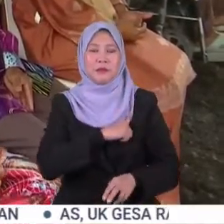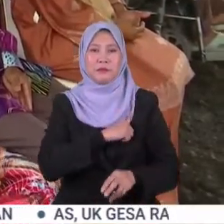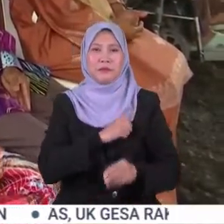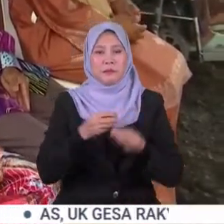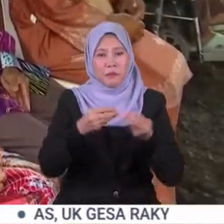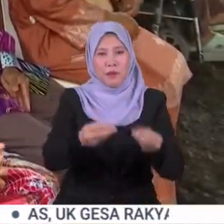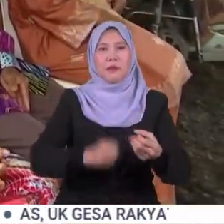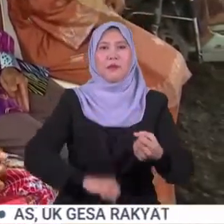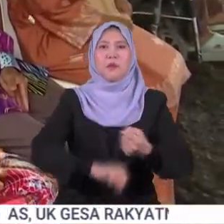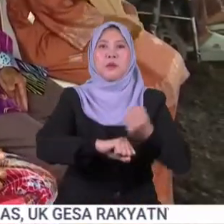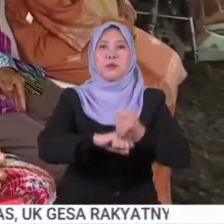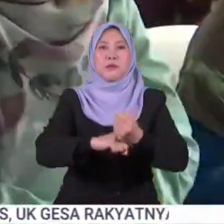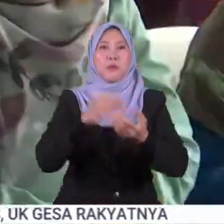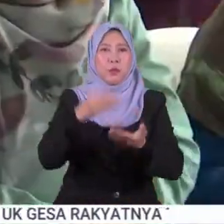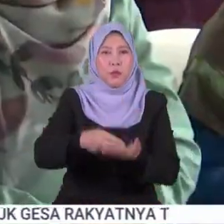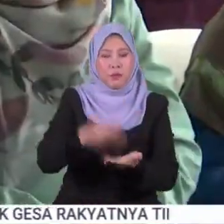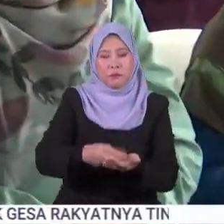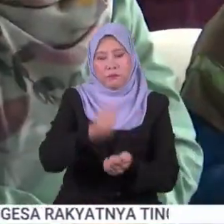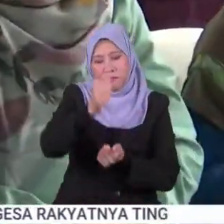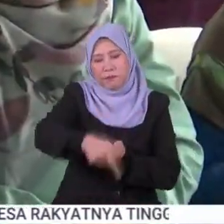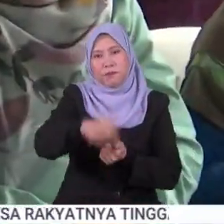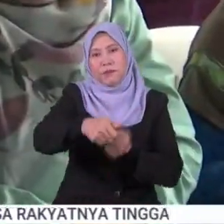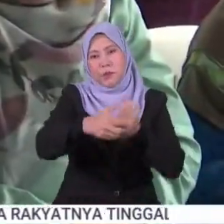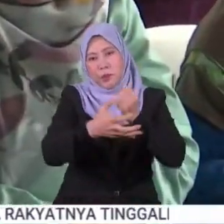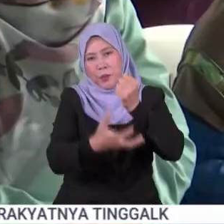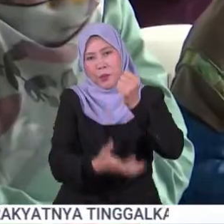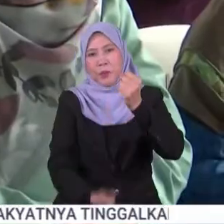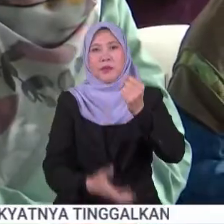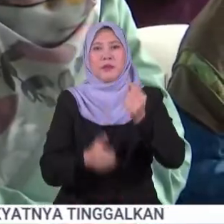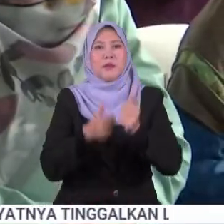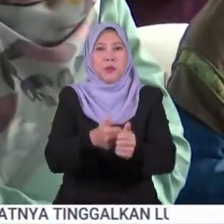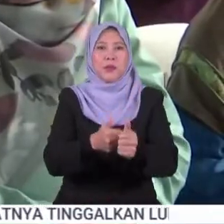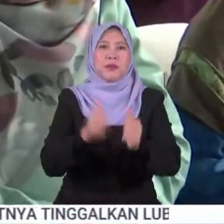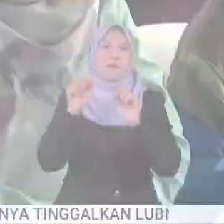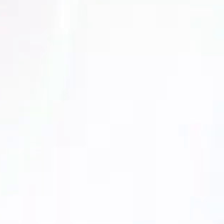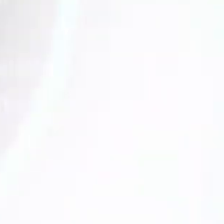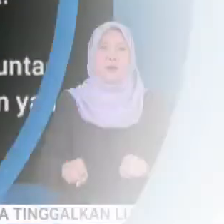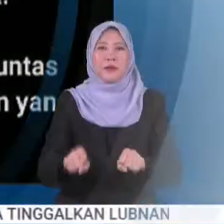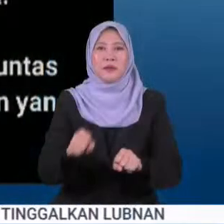dengan memberi sumbangan termasuk kewangan mengikut kemampuan masing-masing.